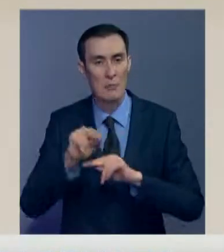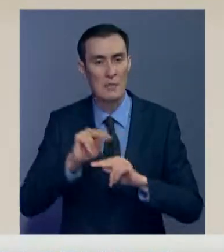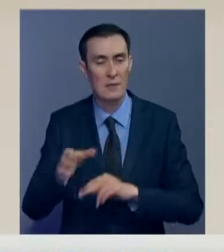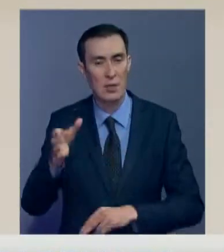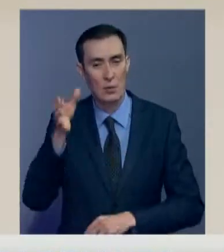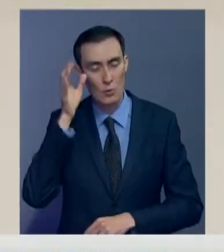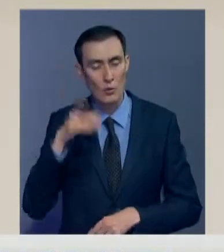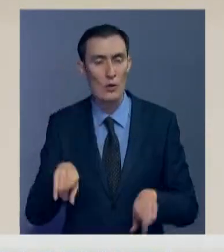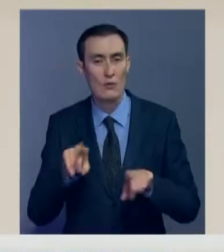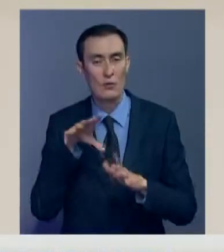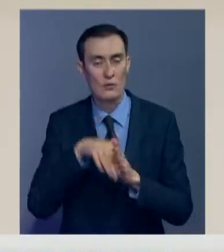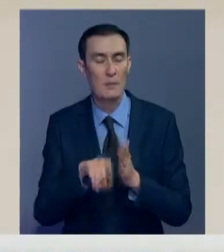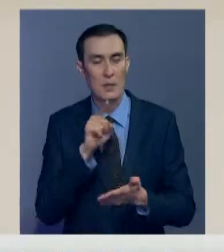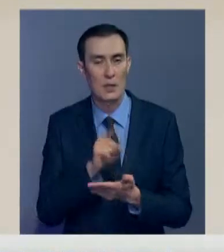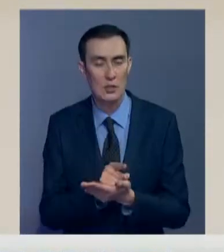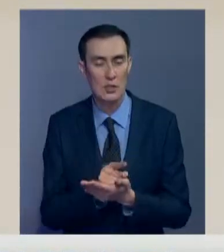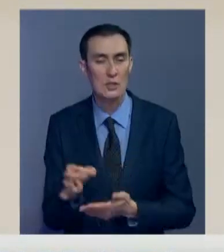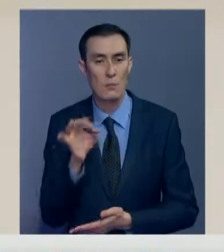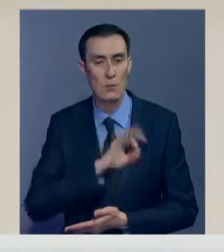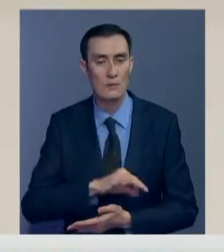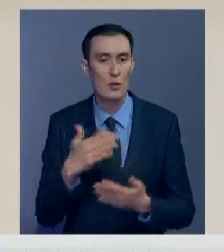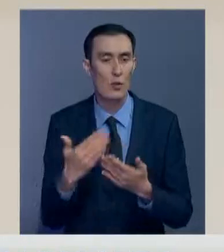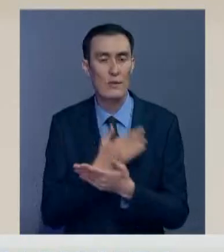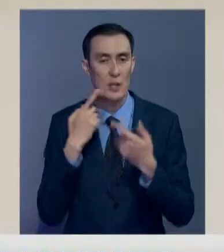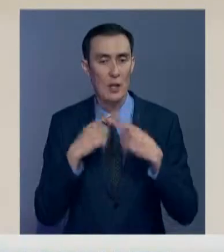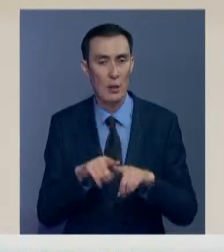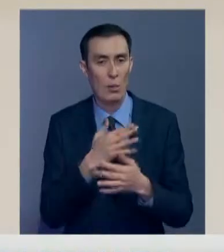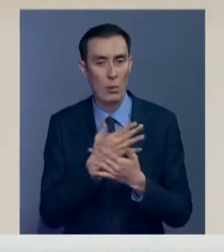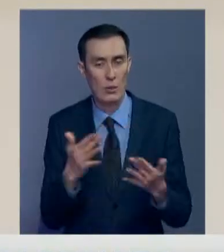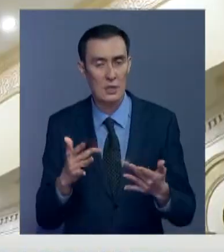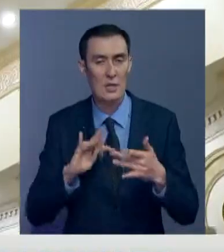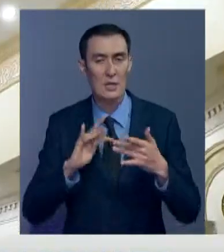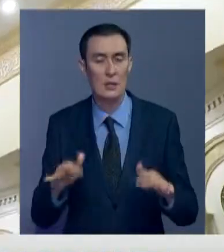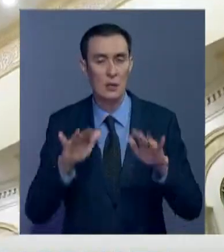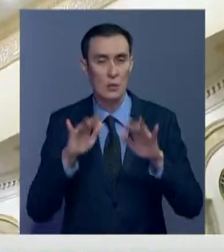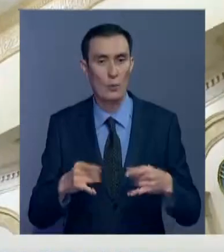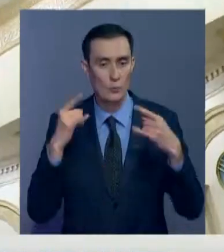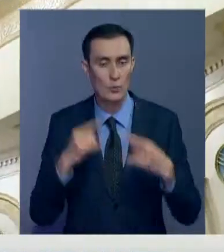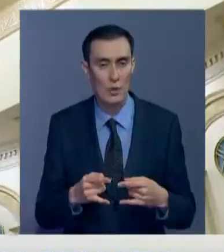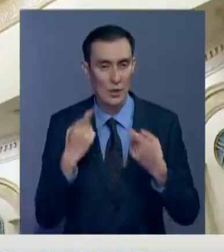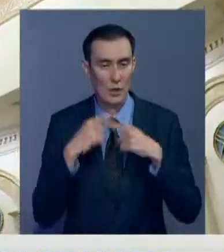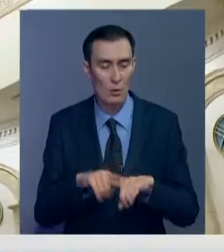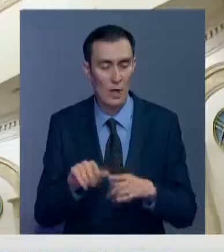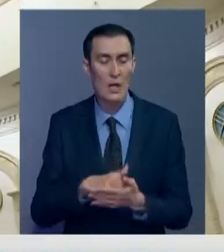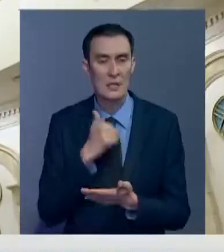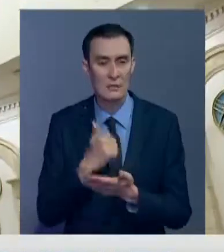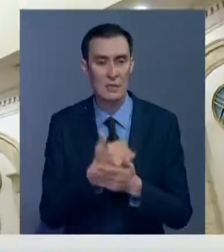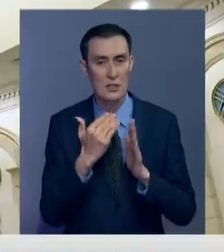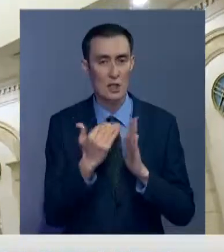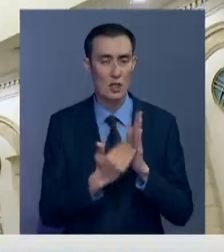науку. В то же время мы должны широко использовать передовые технологии и цифровизацию. Это одна из основных